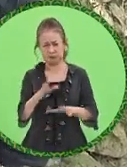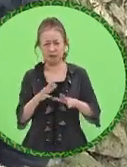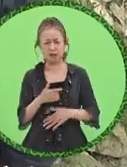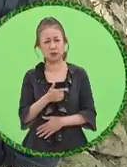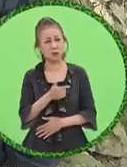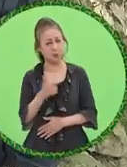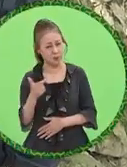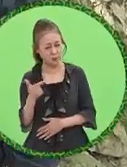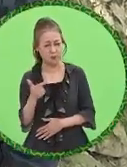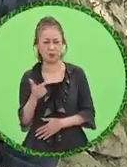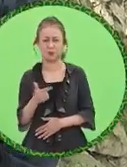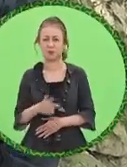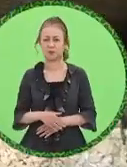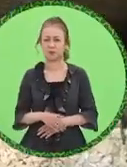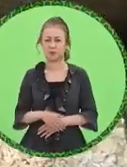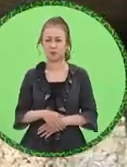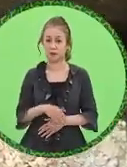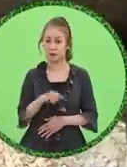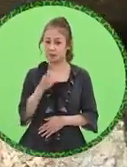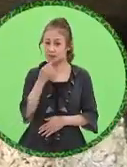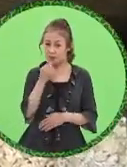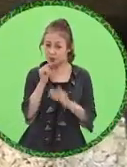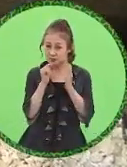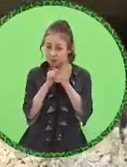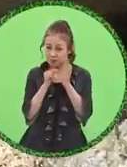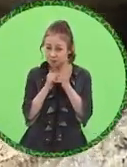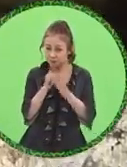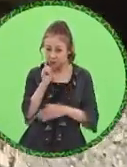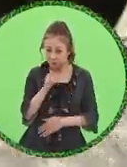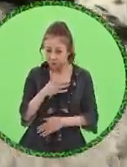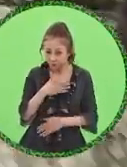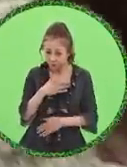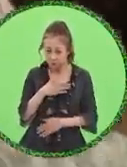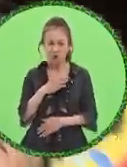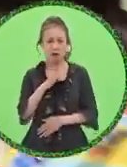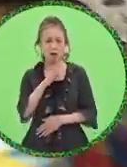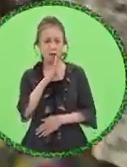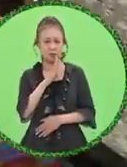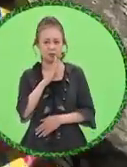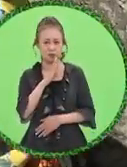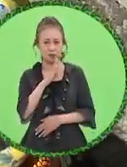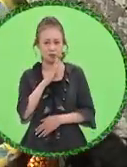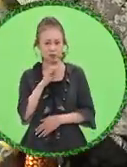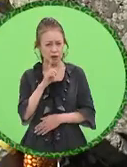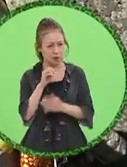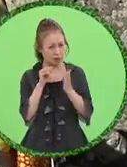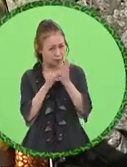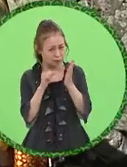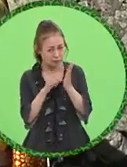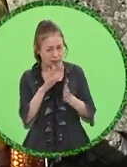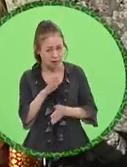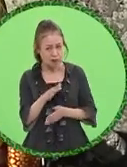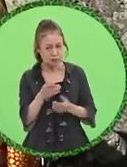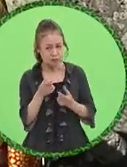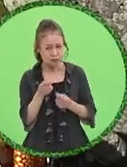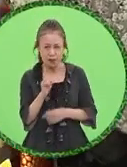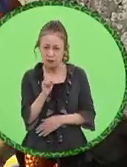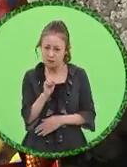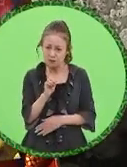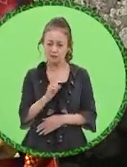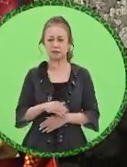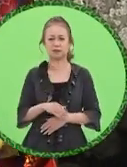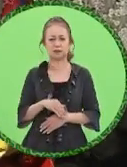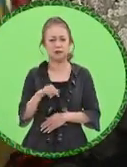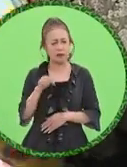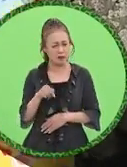さが分かりますね。あの白いものは何か分かりますか。 あ、本当だ、なんか付着してますけど、なんだ